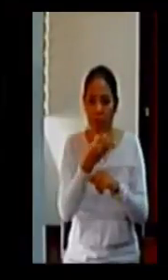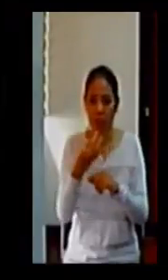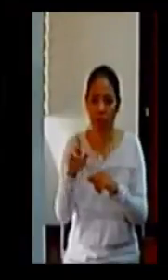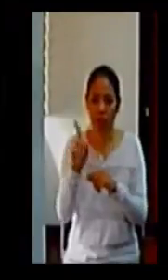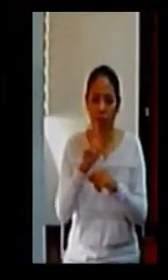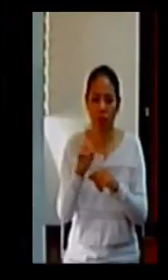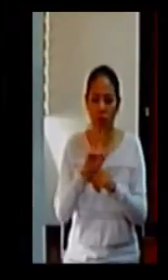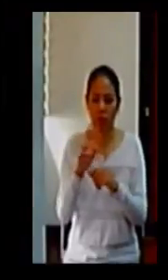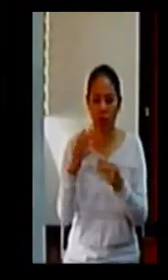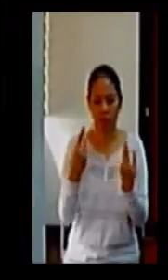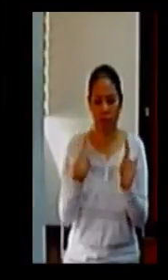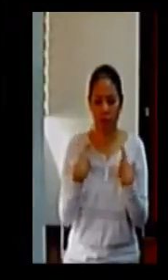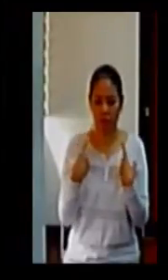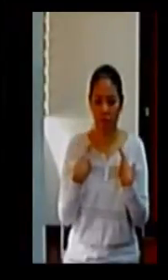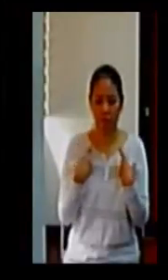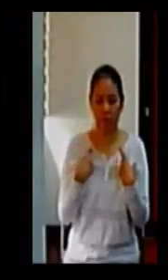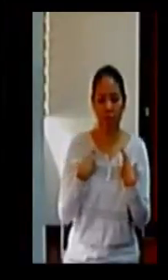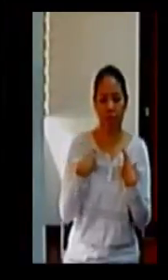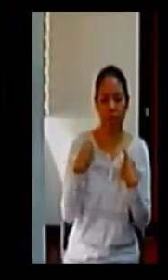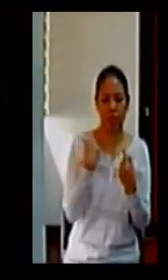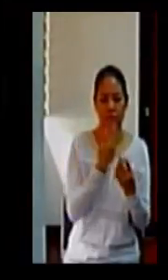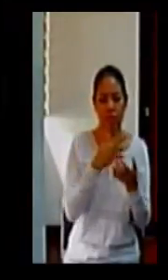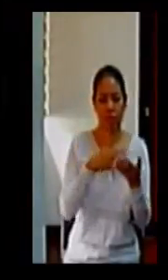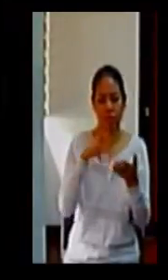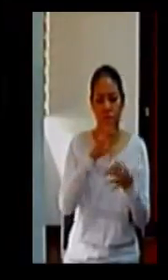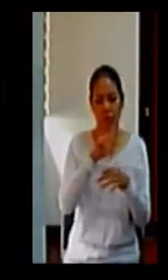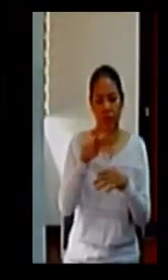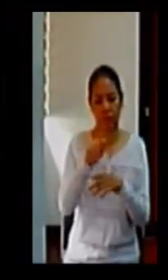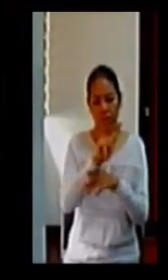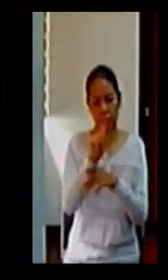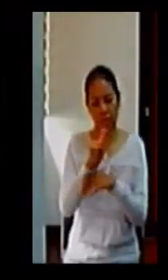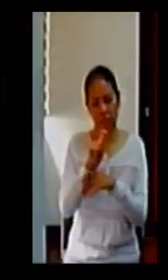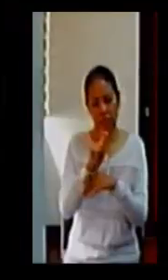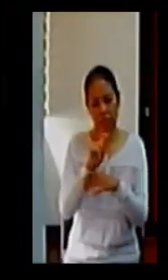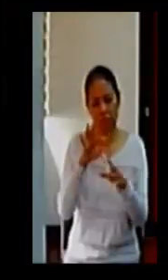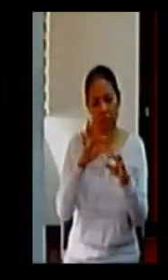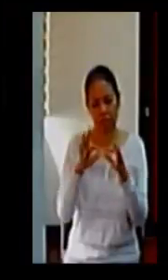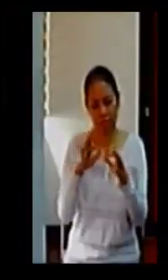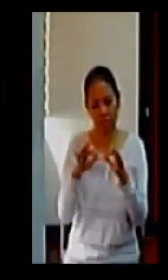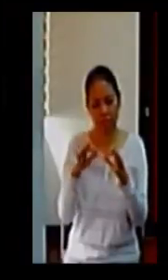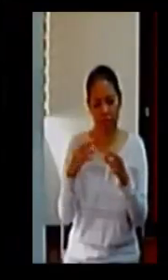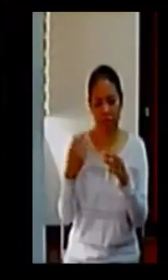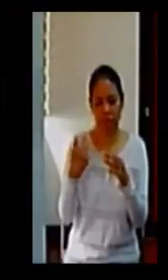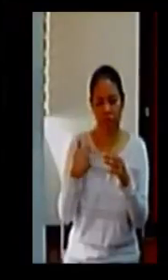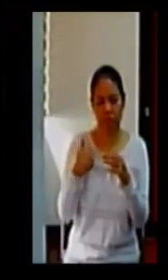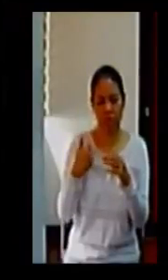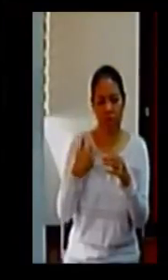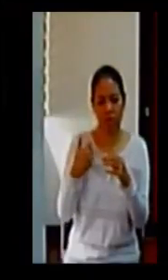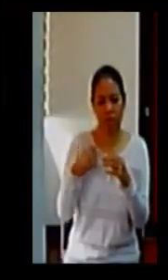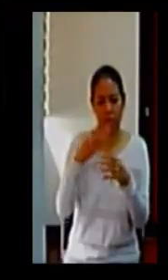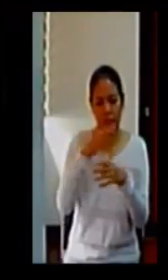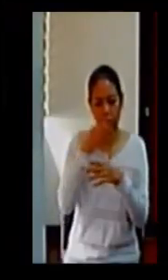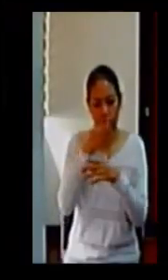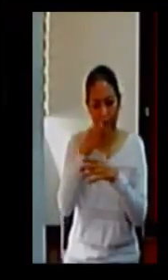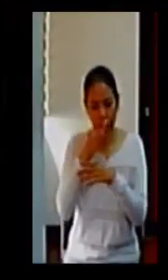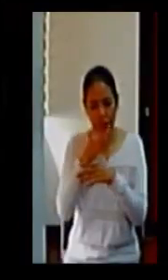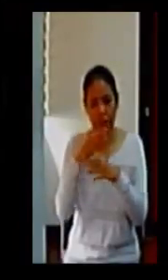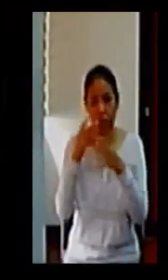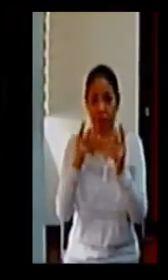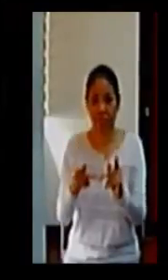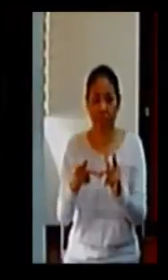aming mga palayan. Kung nag-e-exist ba yung mga ito na kinakain namin noon at kung meron